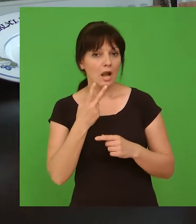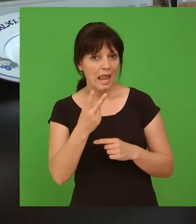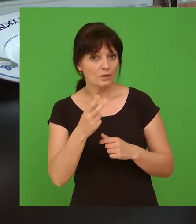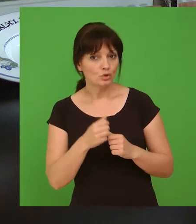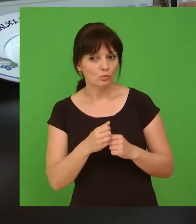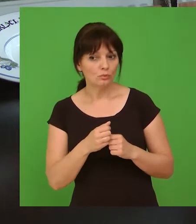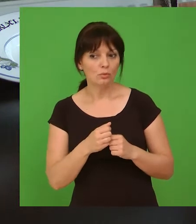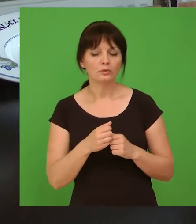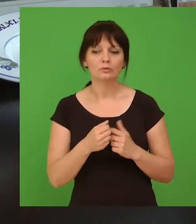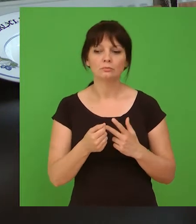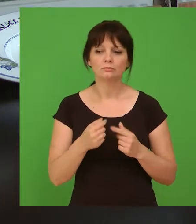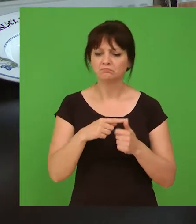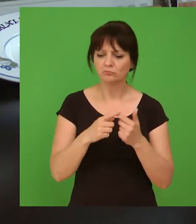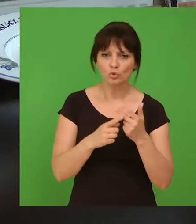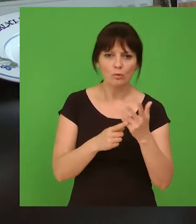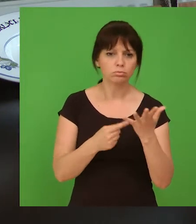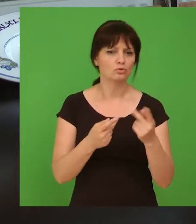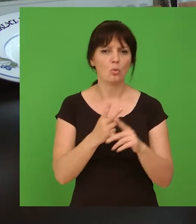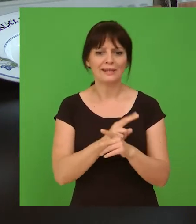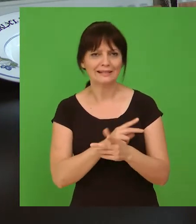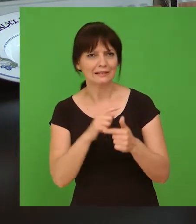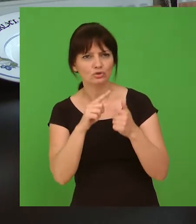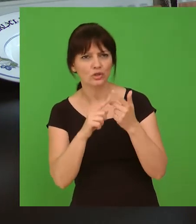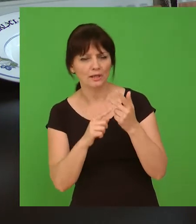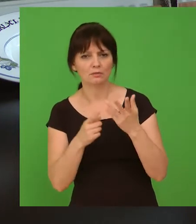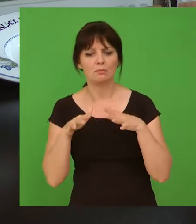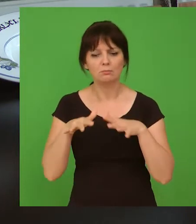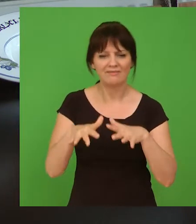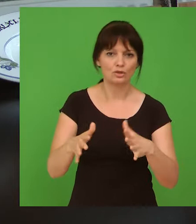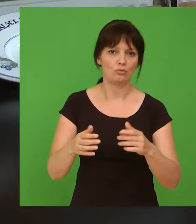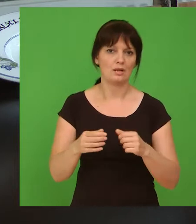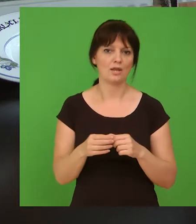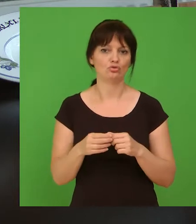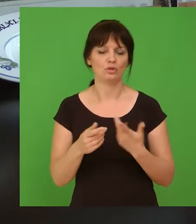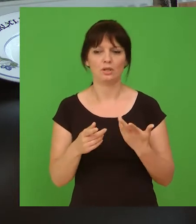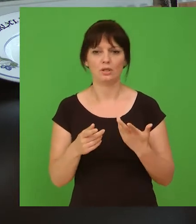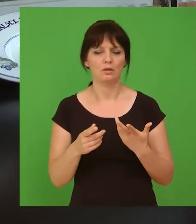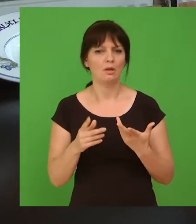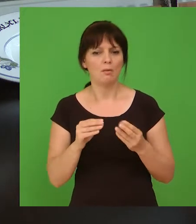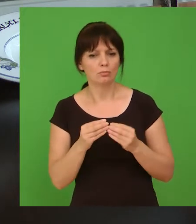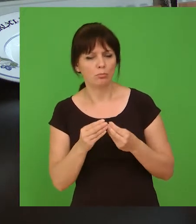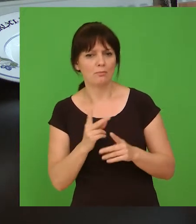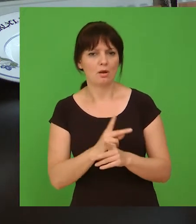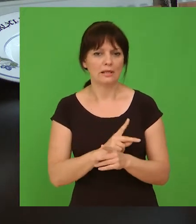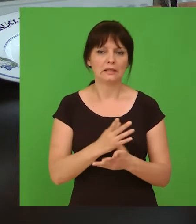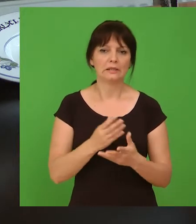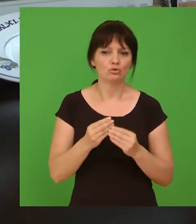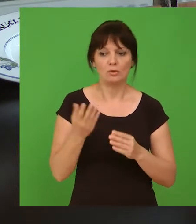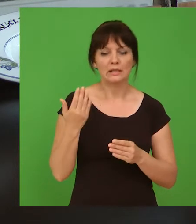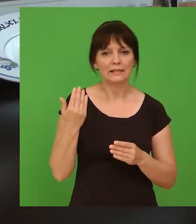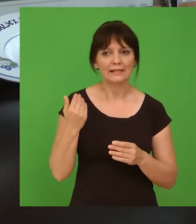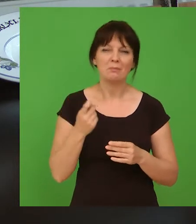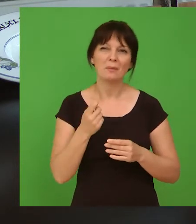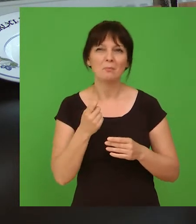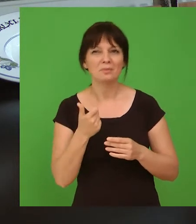azok a kérdések, akár migráns kérdések, akár más ilyen bevándorlással kapcsolatos kérdések, amelyek korábban